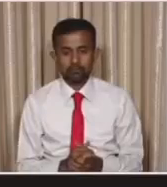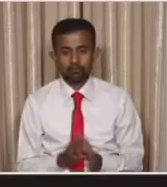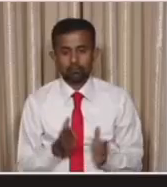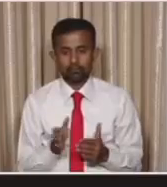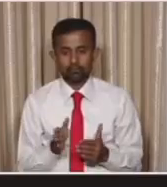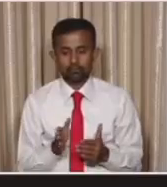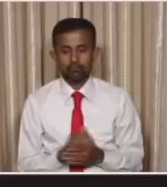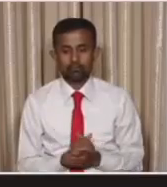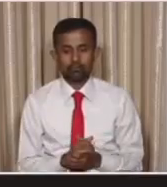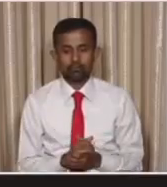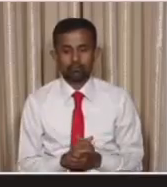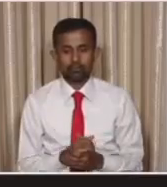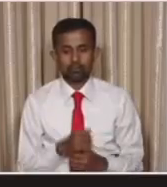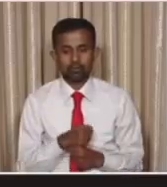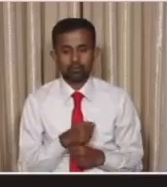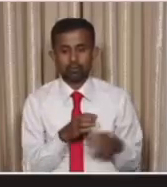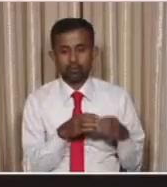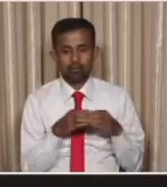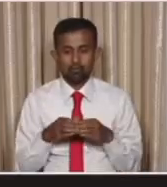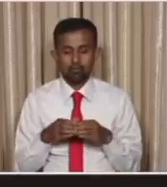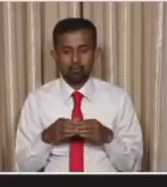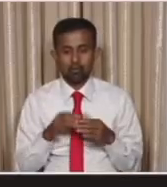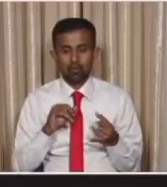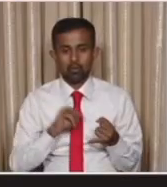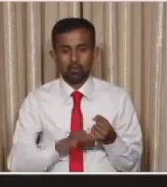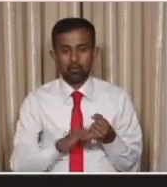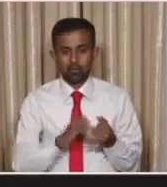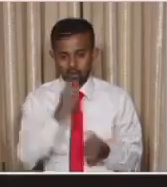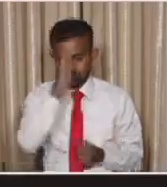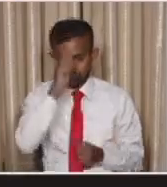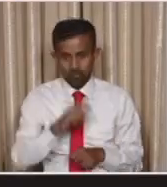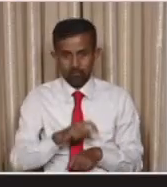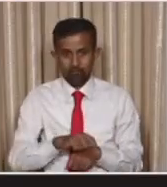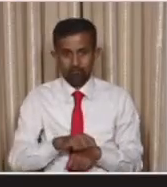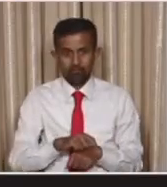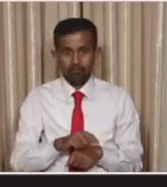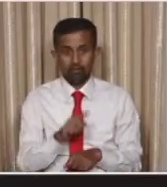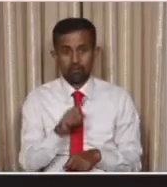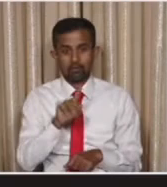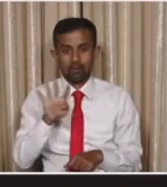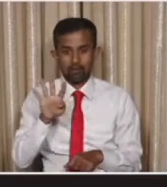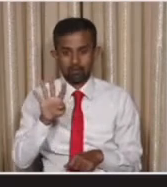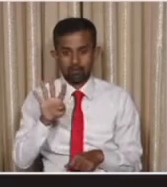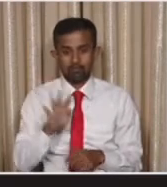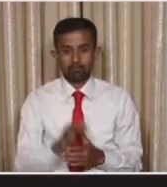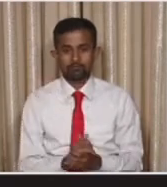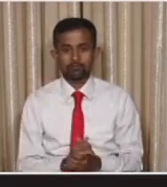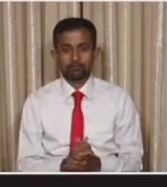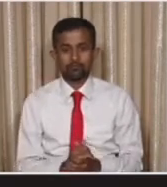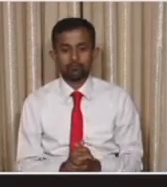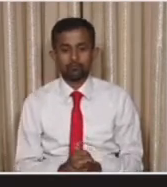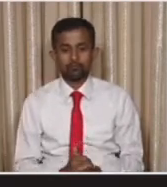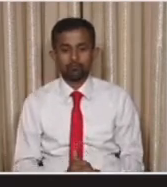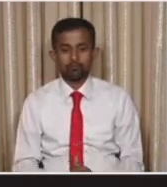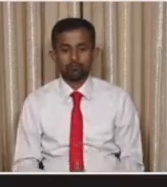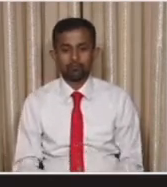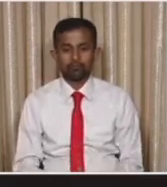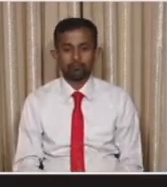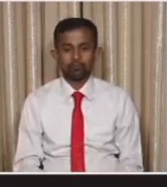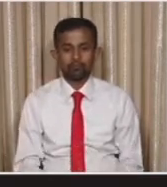මීළඟට ආණ්ඩු පක්ෂයෙන් ගරු සුරේන් රාඝවන් මන්තුව ඔබතුමාට විනාඩි 14ක කාලයක් ලැබෙනවා.